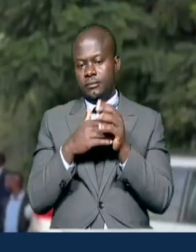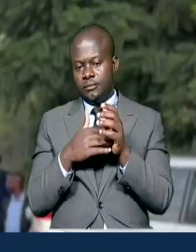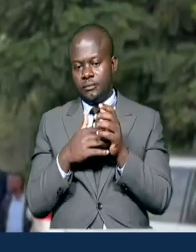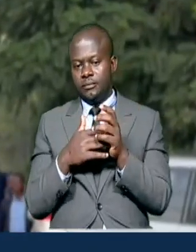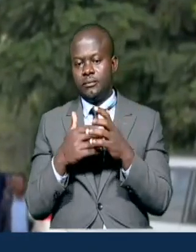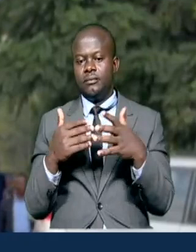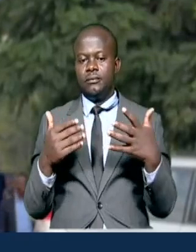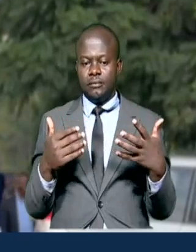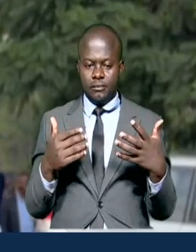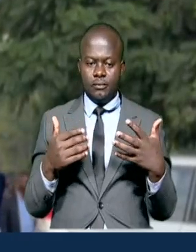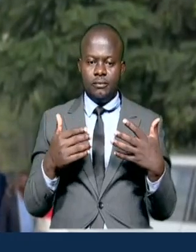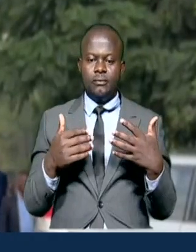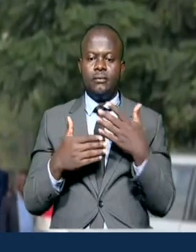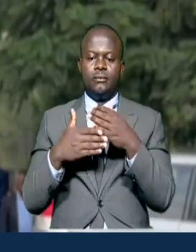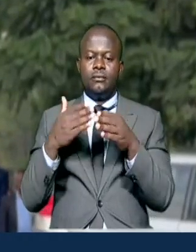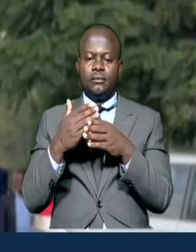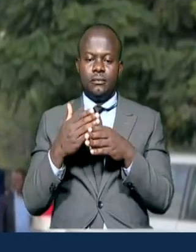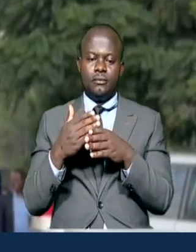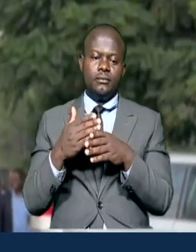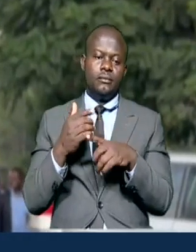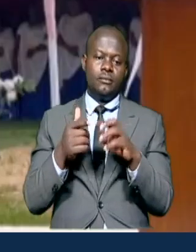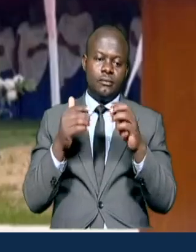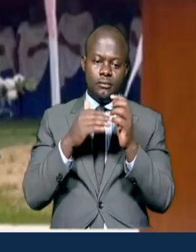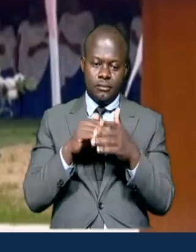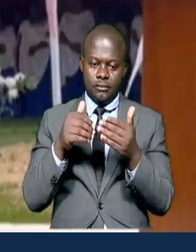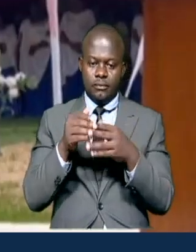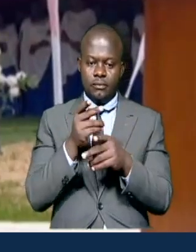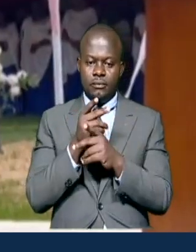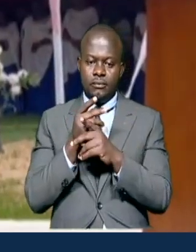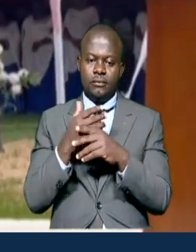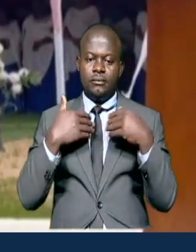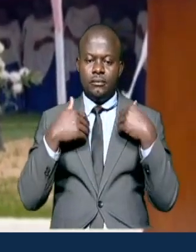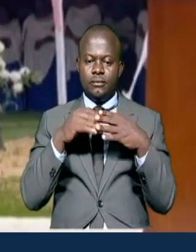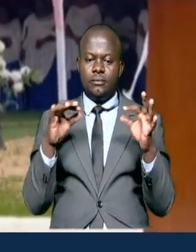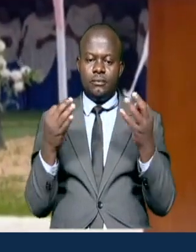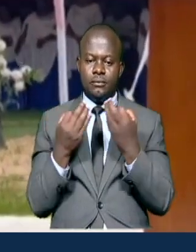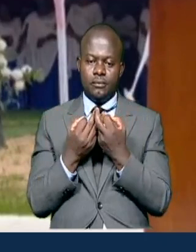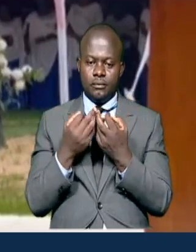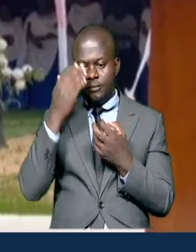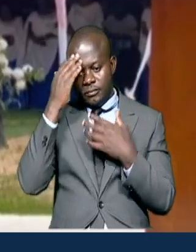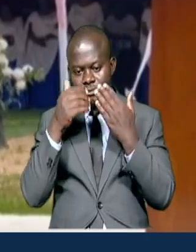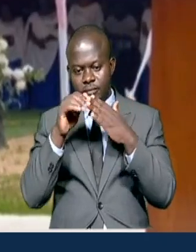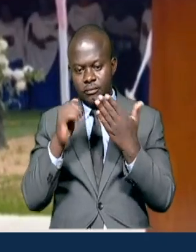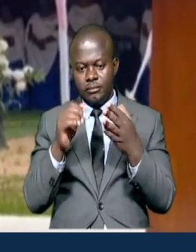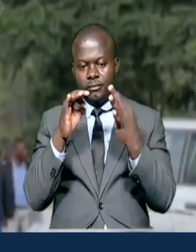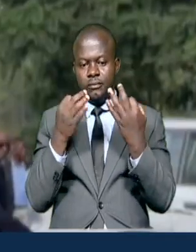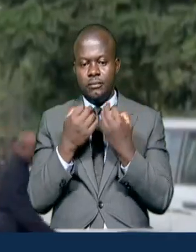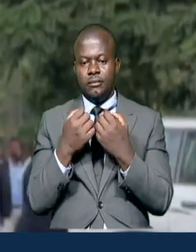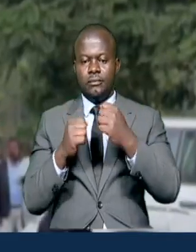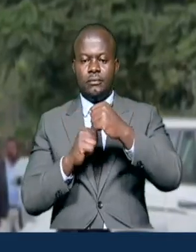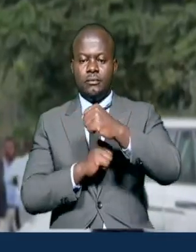ashobore no kubaka itorero. Kandi nanone twita ku buzima bw'umuryango, kuko umuryango ni